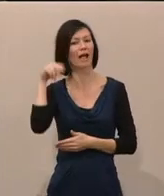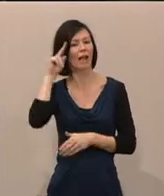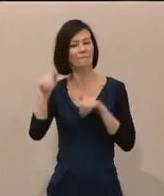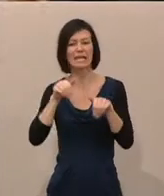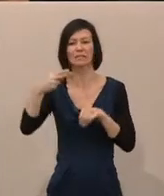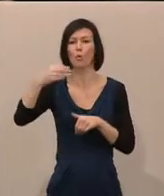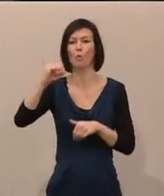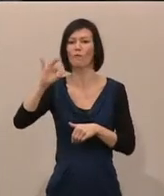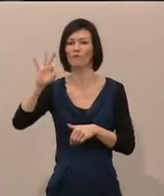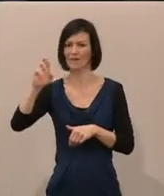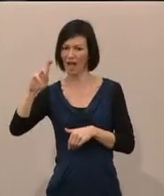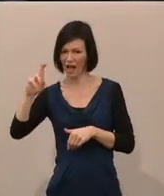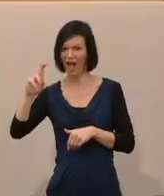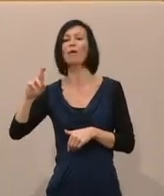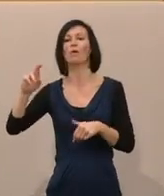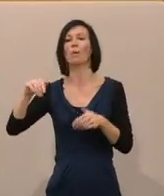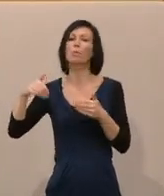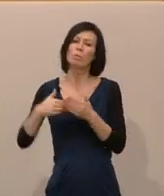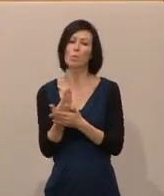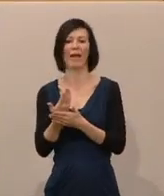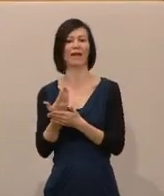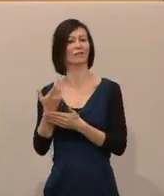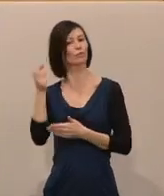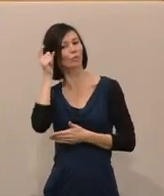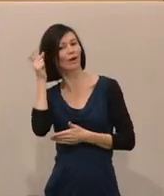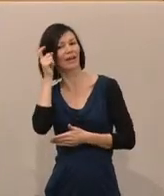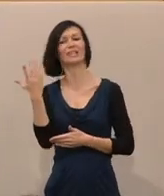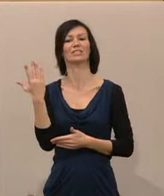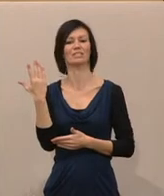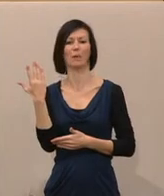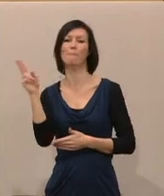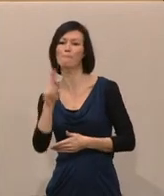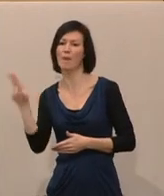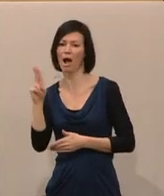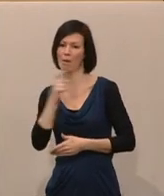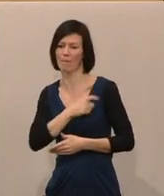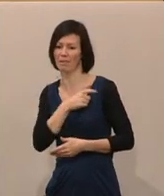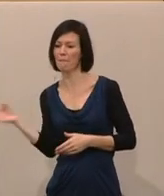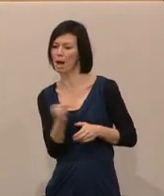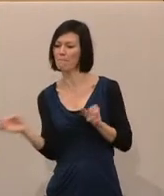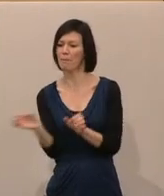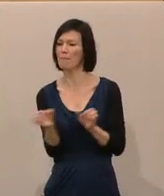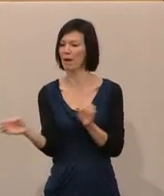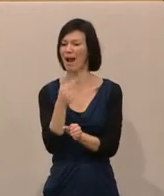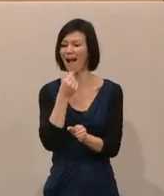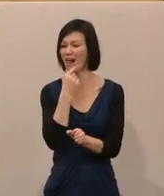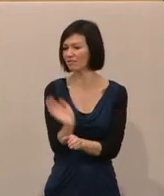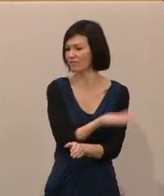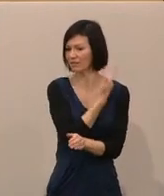raus, Blau und Türkis rein. Bei der Österreichischen Nationalbank Postenschacher